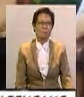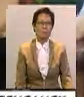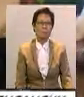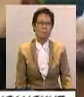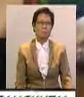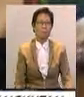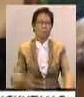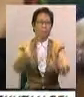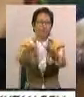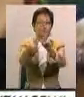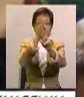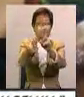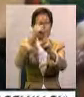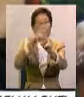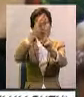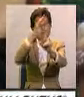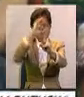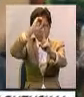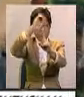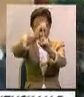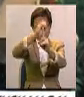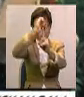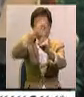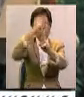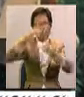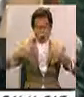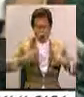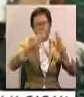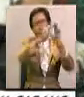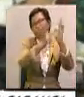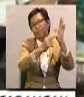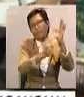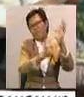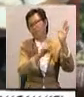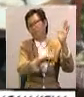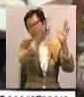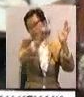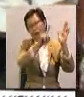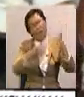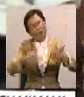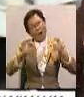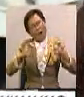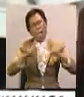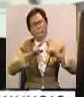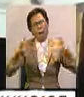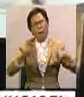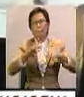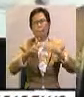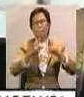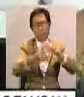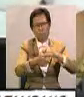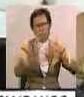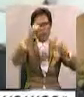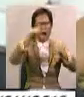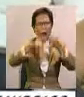Tentangkan sasaran untuk mengadakan satu undang-undang ini paling cepat adalah pada hujung tahun